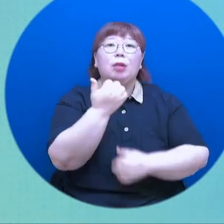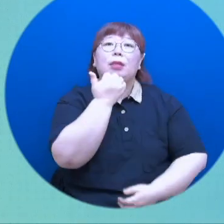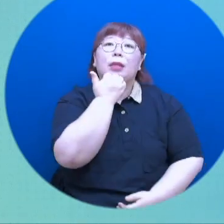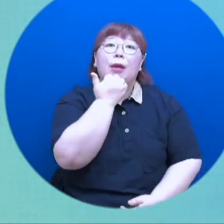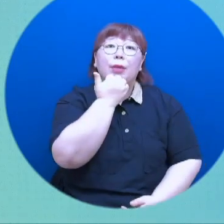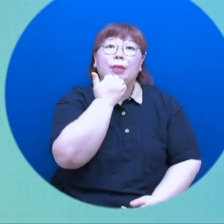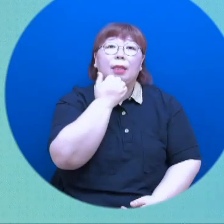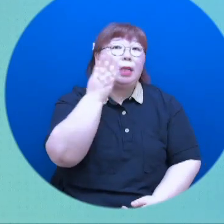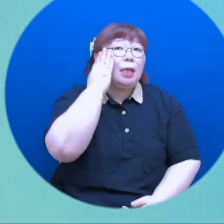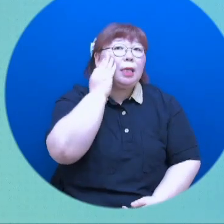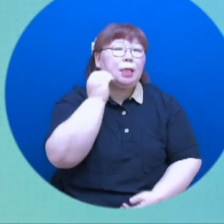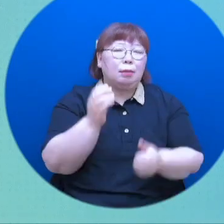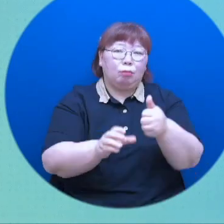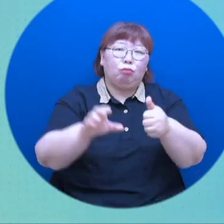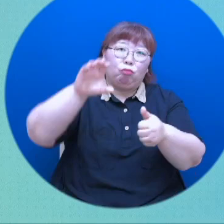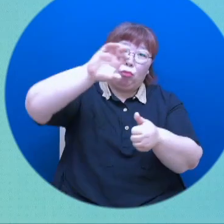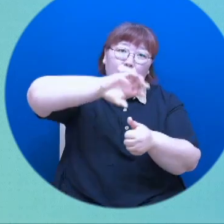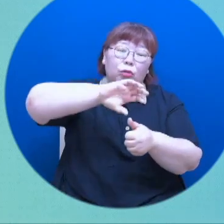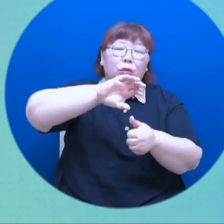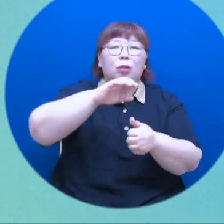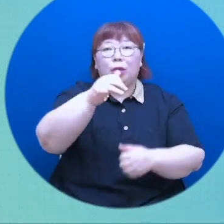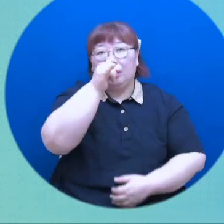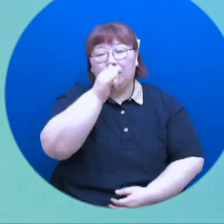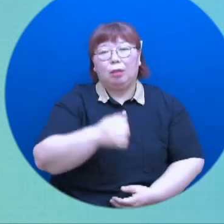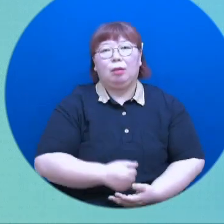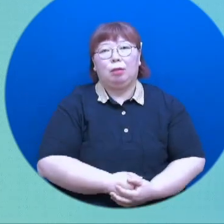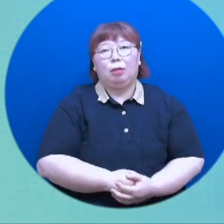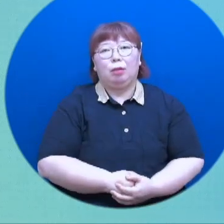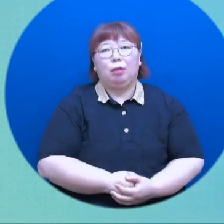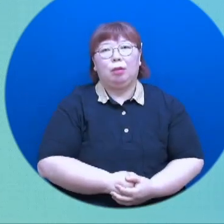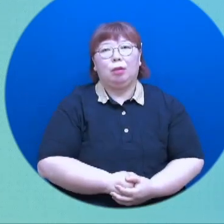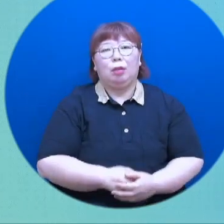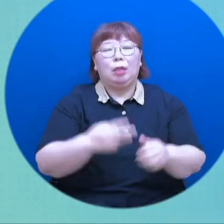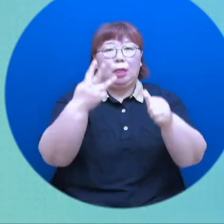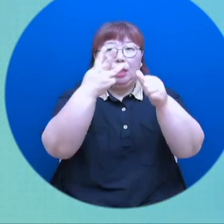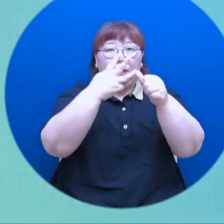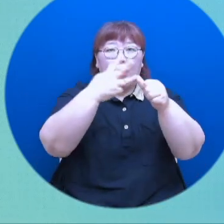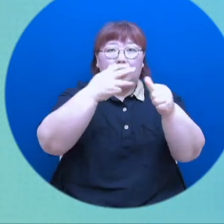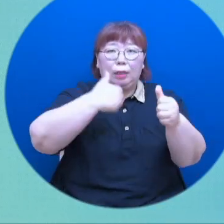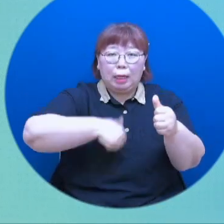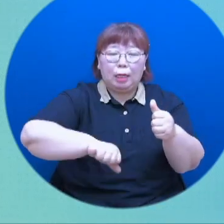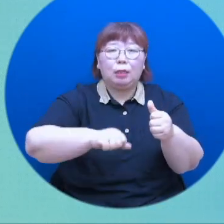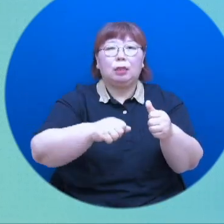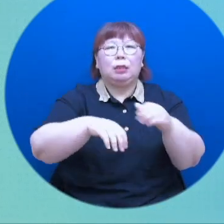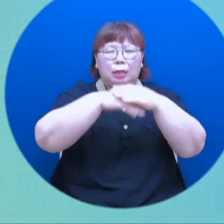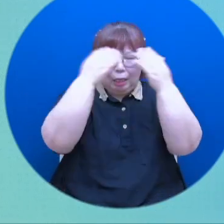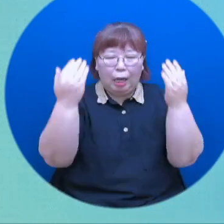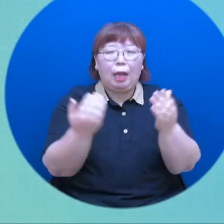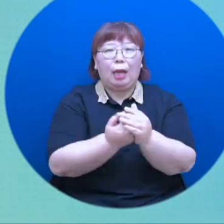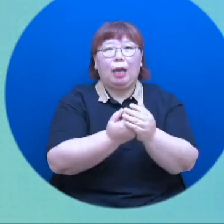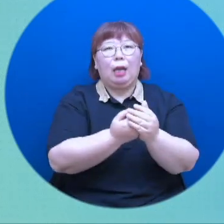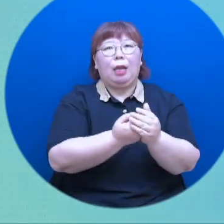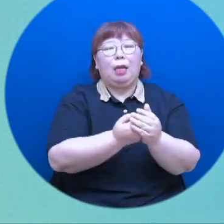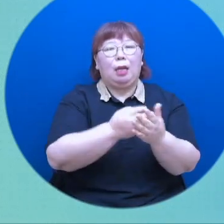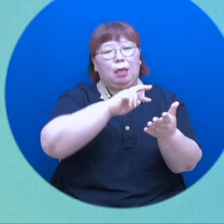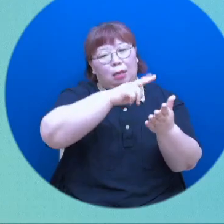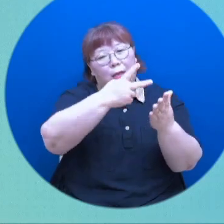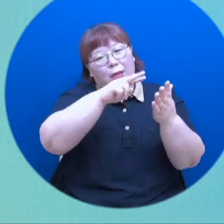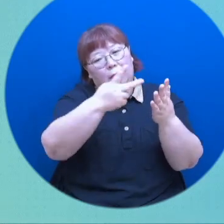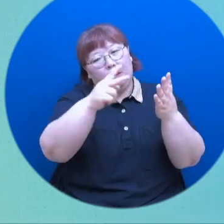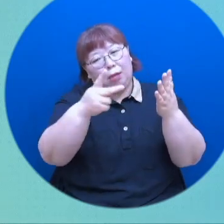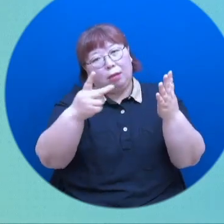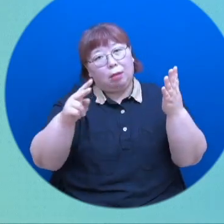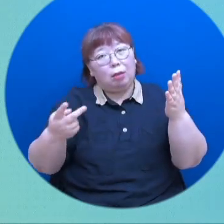아들 엘리압, 둘째 아들 아비나답, 셋째 아들 삼마 다 지나가는데 하나님이